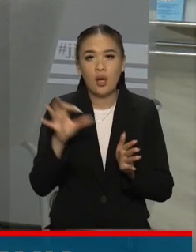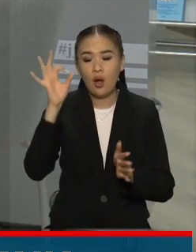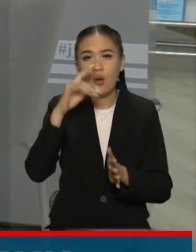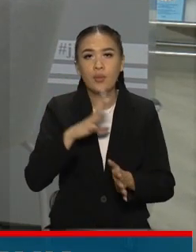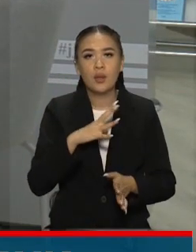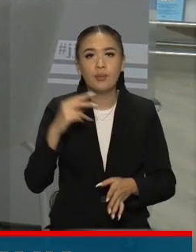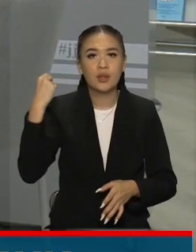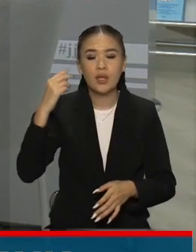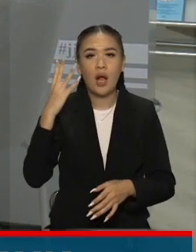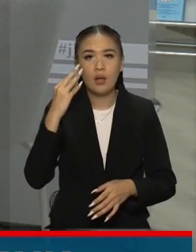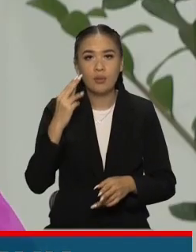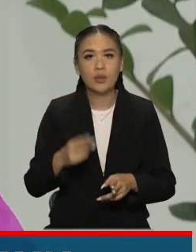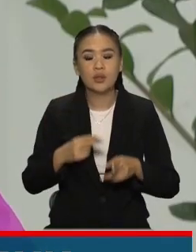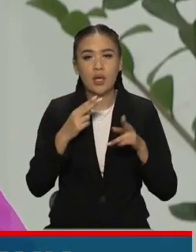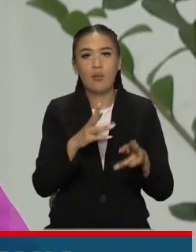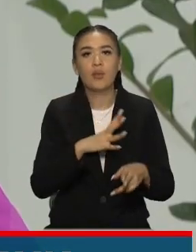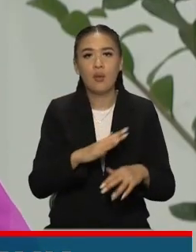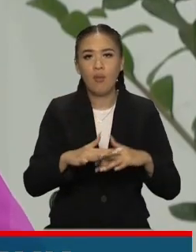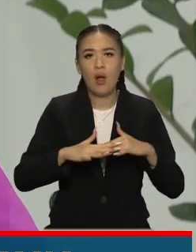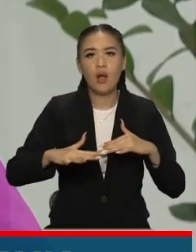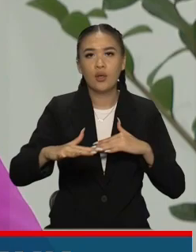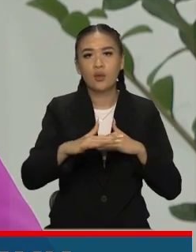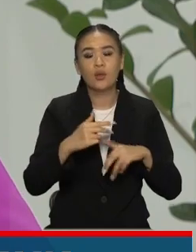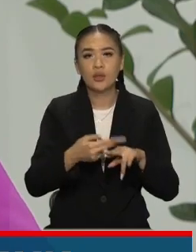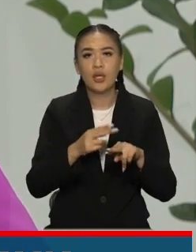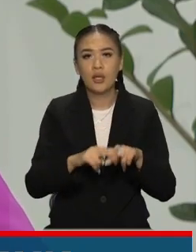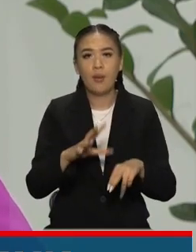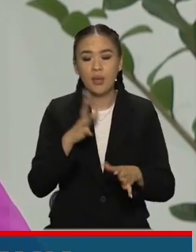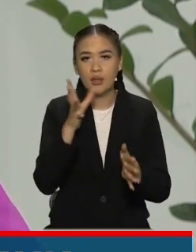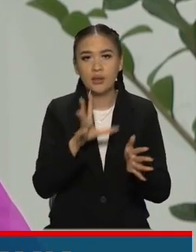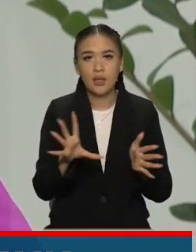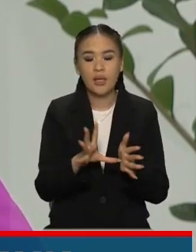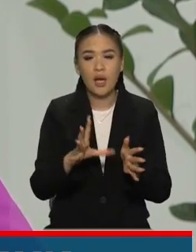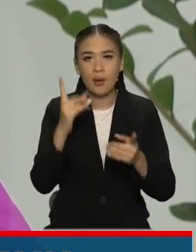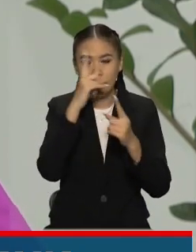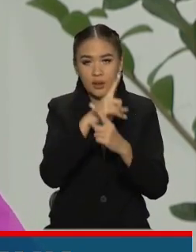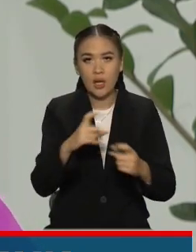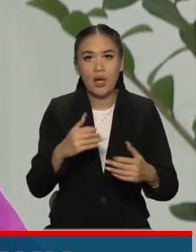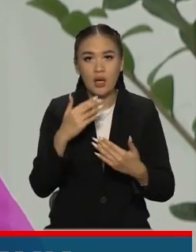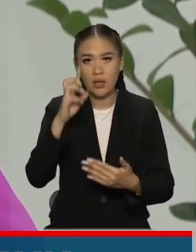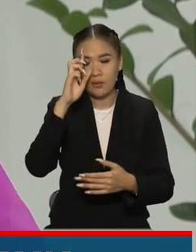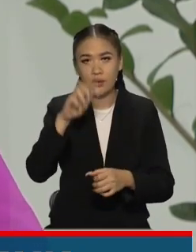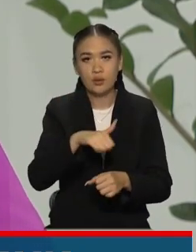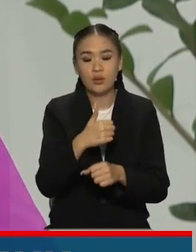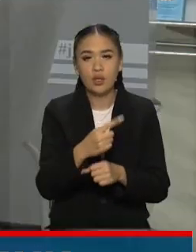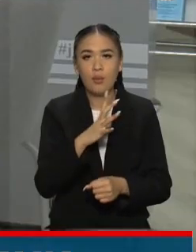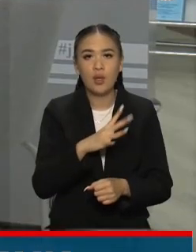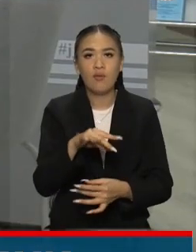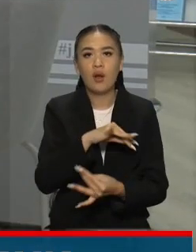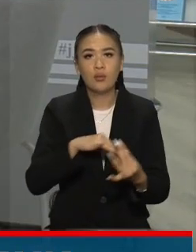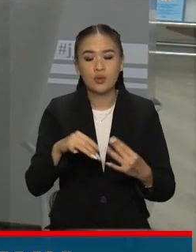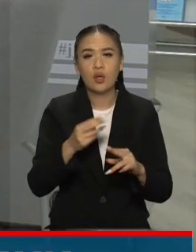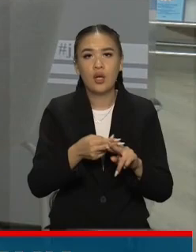Алматы, где была представлена на полигоне отечественная техника. И в своем недавнем послании глава государства также уделял внимание этому вопросу и заявил,